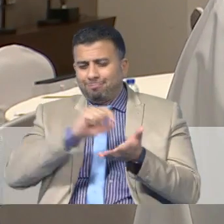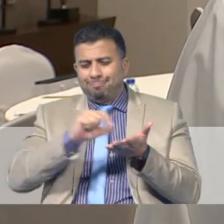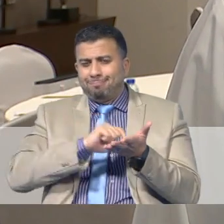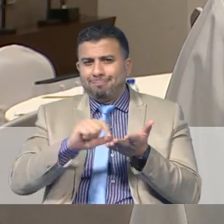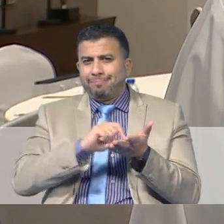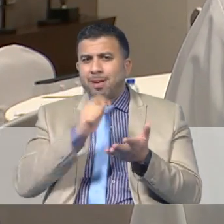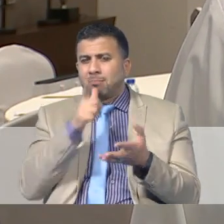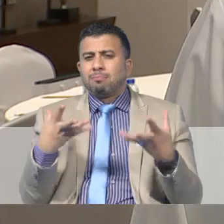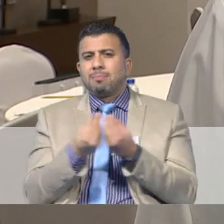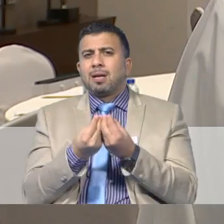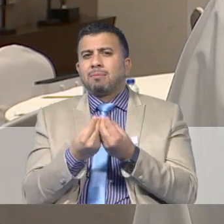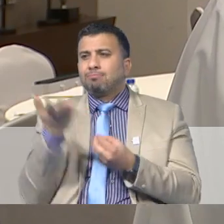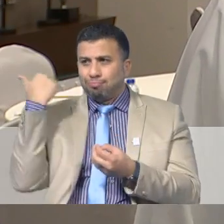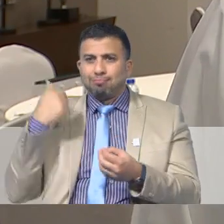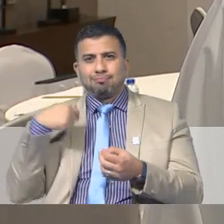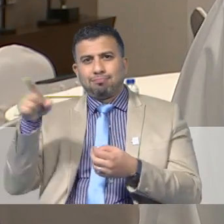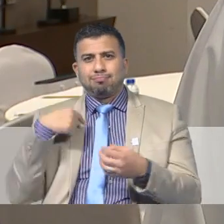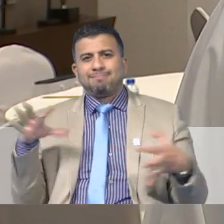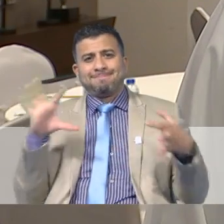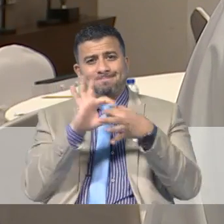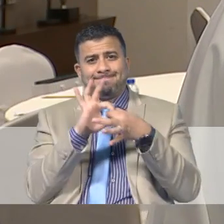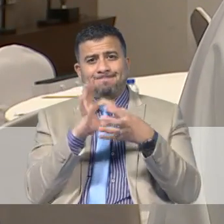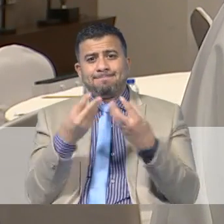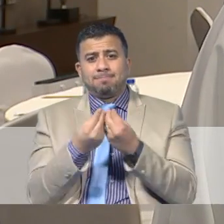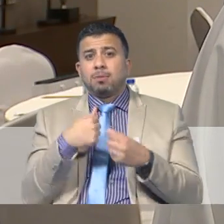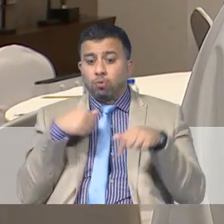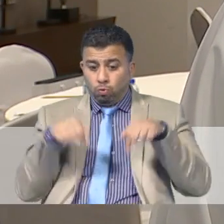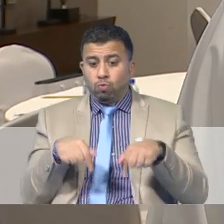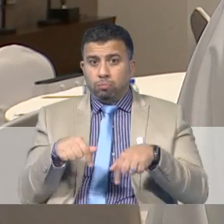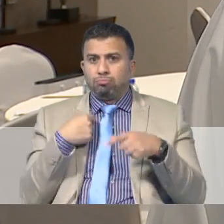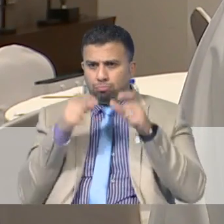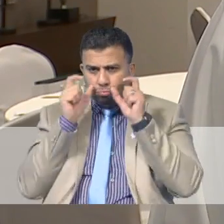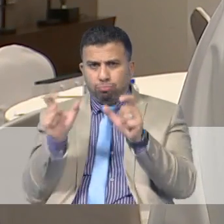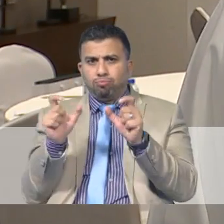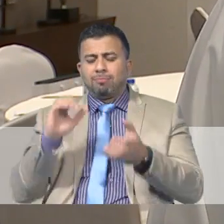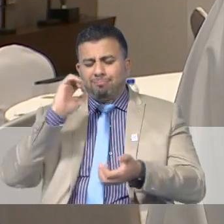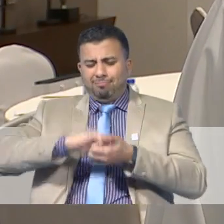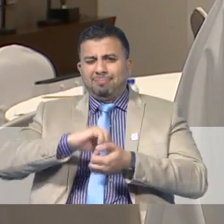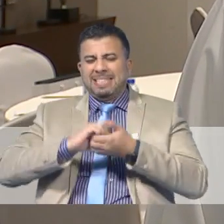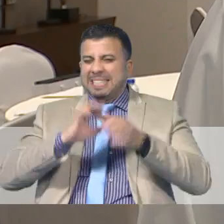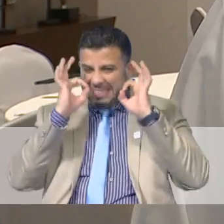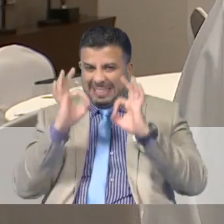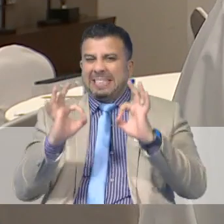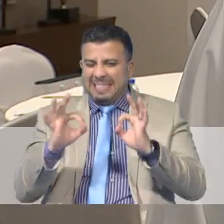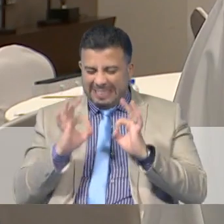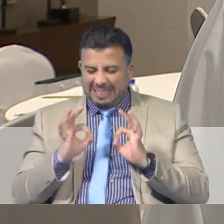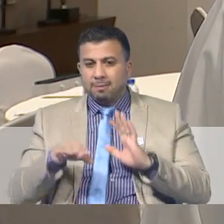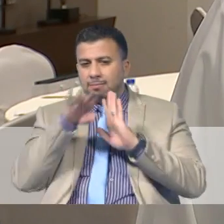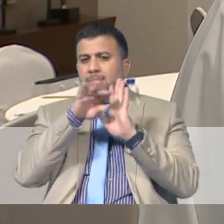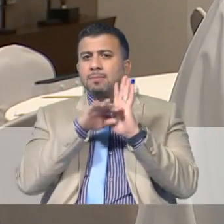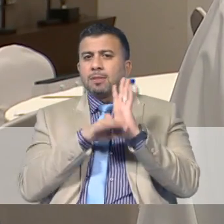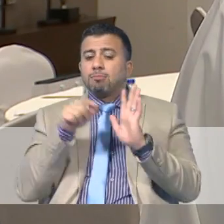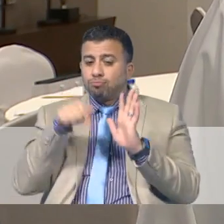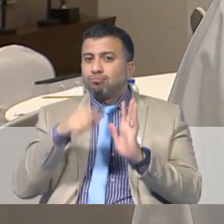تعاون بينهم في السابق، واليوم نحن نكون حريصين على تنفيذ هذه الاتفاقية بحذافيرها وعلى أن نطبقها